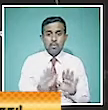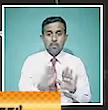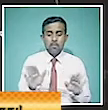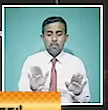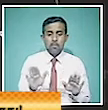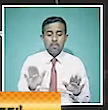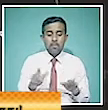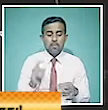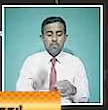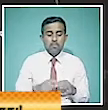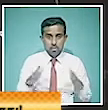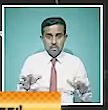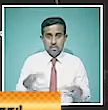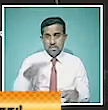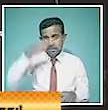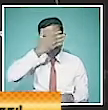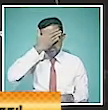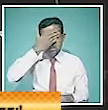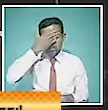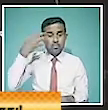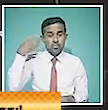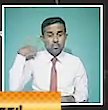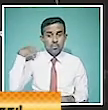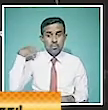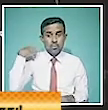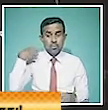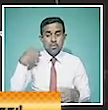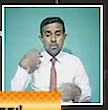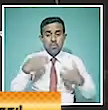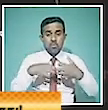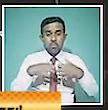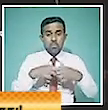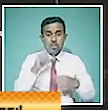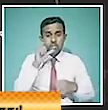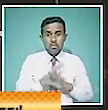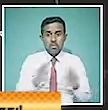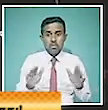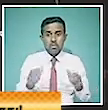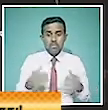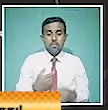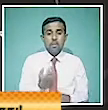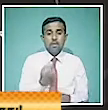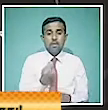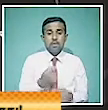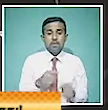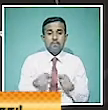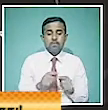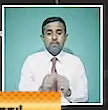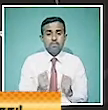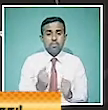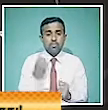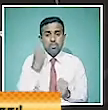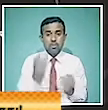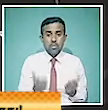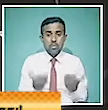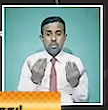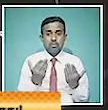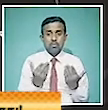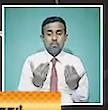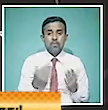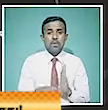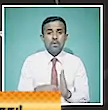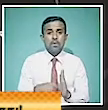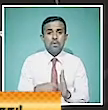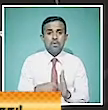மக்கள் என்கின்ற இனவாதங்களுக்கு அப்பால் இந்த நாட்டில் நாம் பொருளாதாரத்தில் முன்னேறுவதாக இருந்தாலும் இந்த நாட்டின் பிரஜைகள் என்கின்ற அந்த எண்ணம் எங்களுக்கு